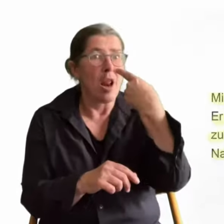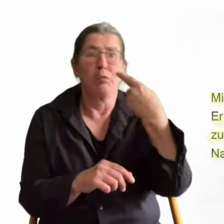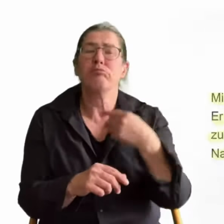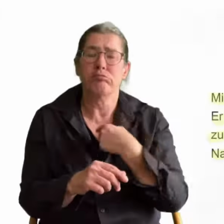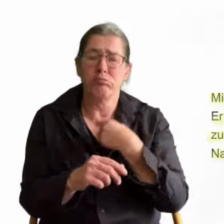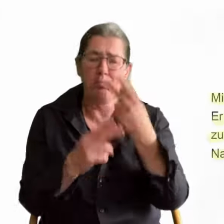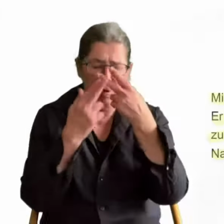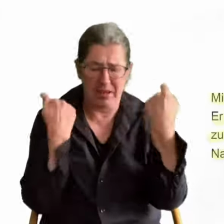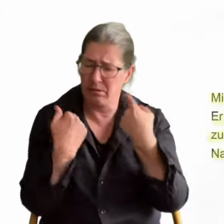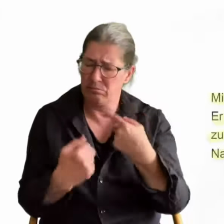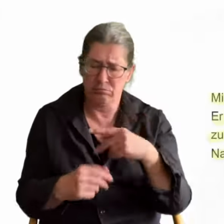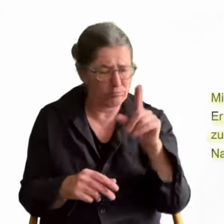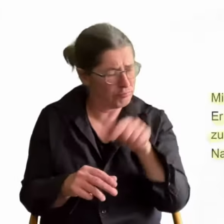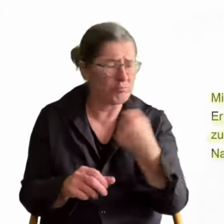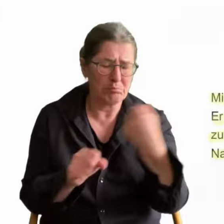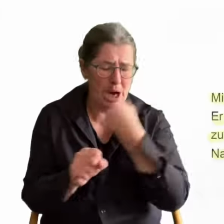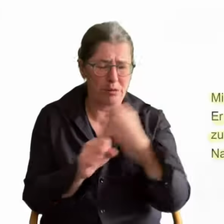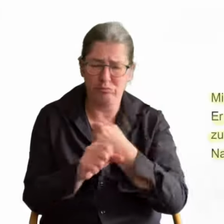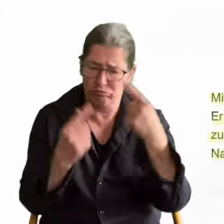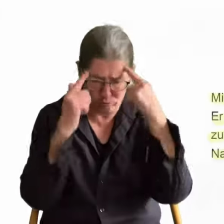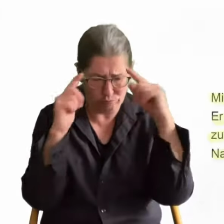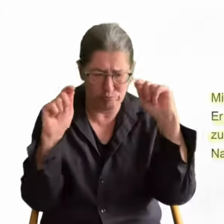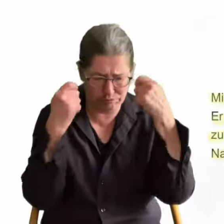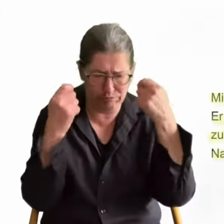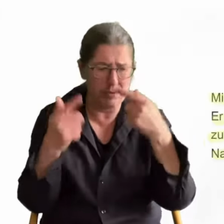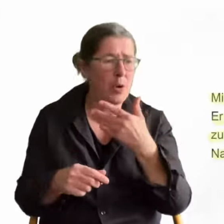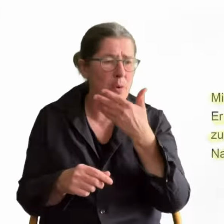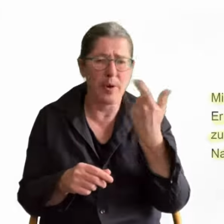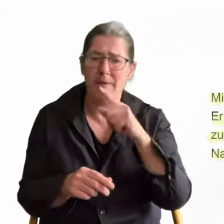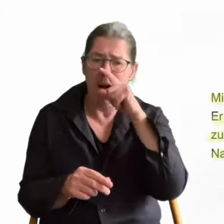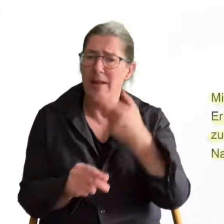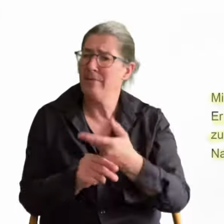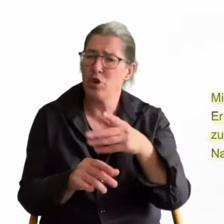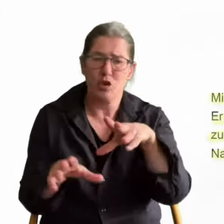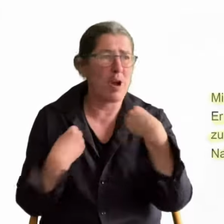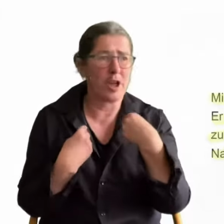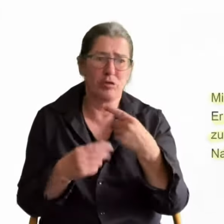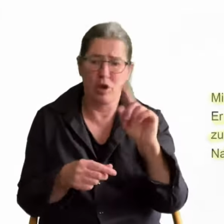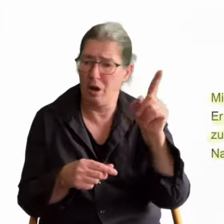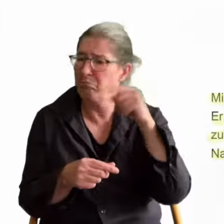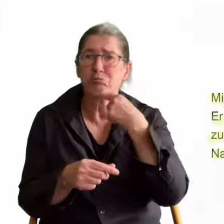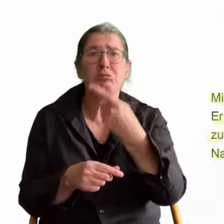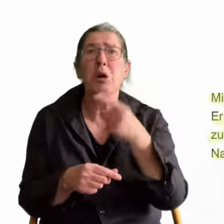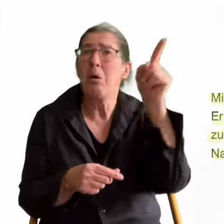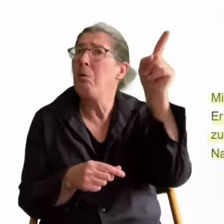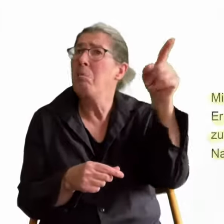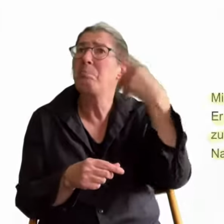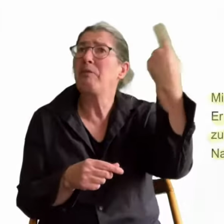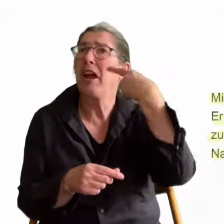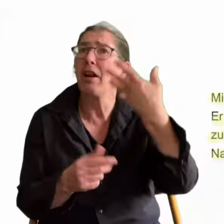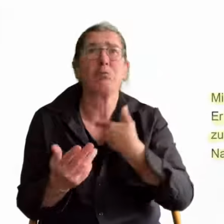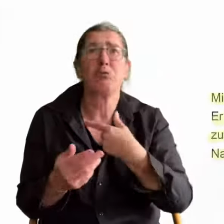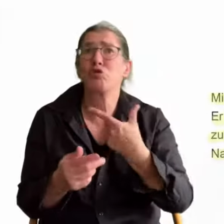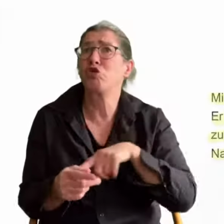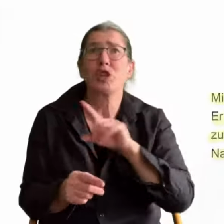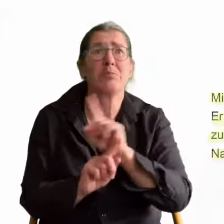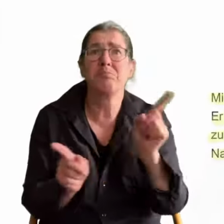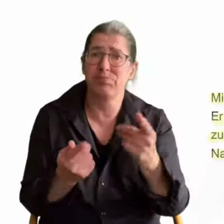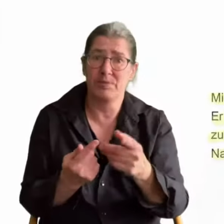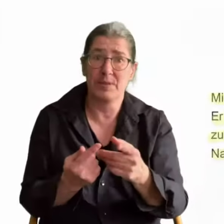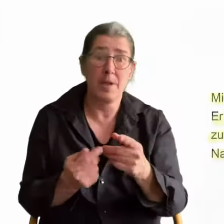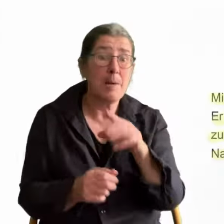blind ausführen und selber dafür nicht die verantwortung übernehmen sondern sagen ja der hat das ja befohlen und mildere wollte mit seinem